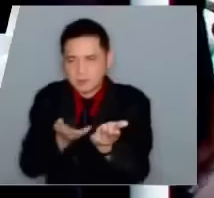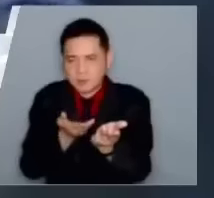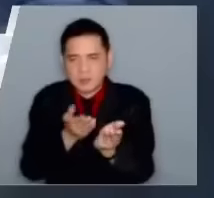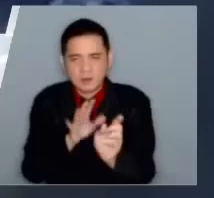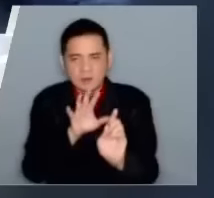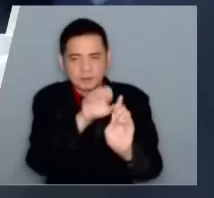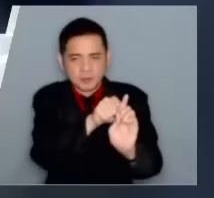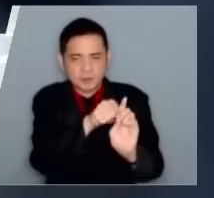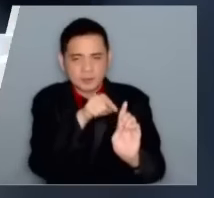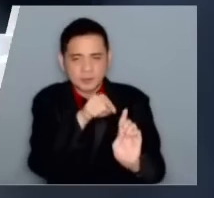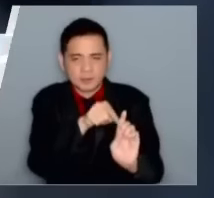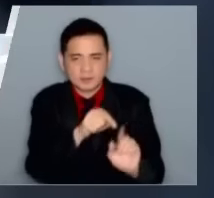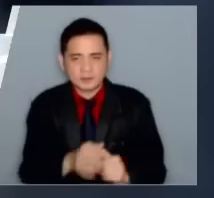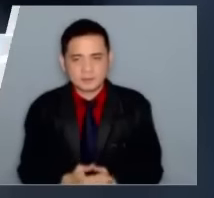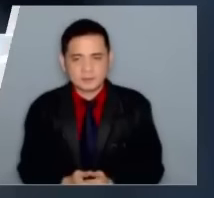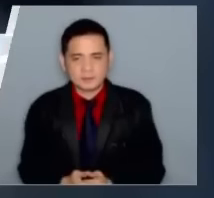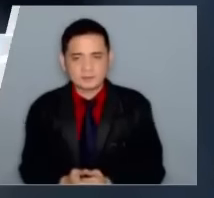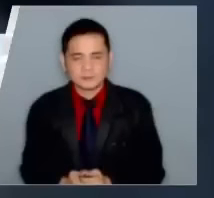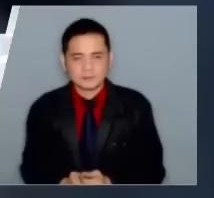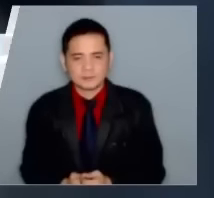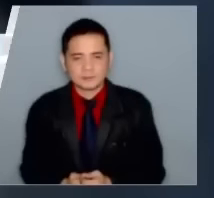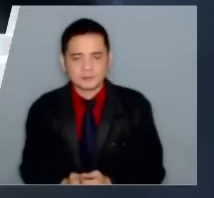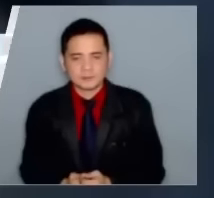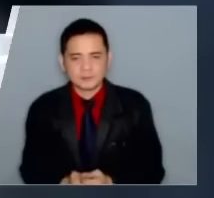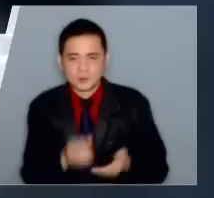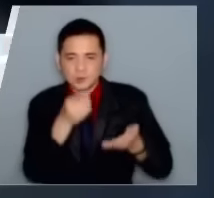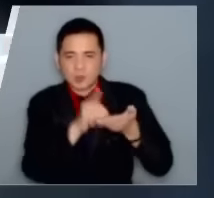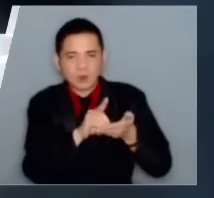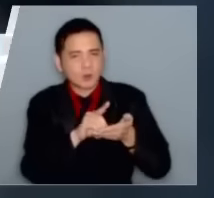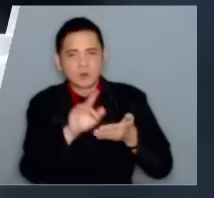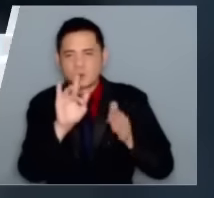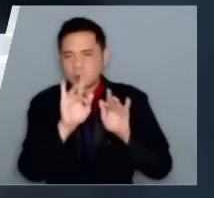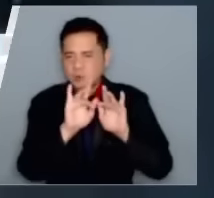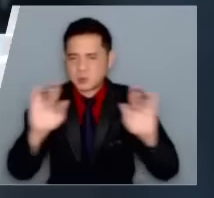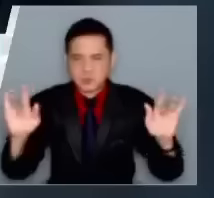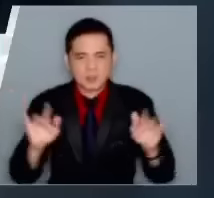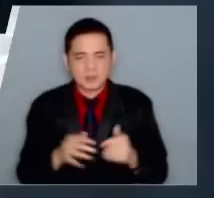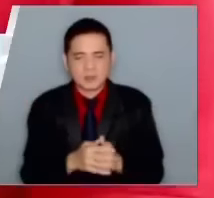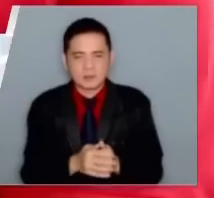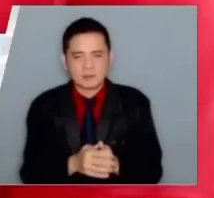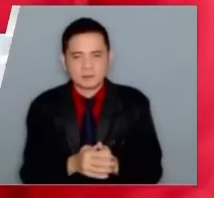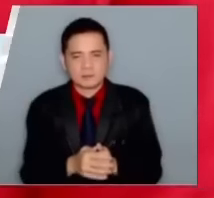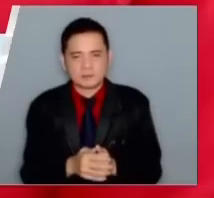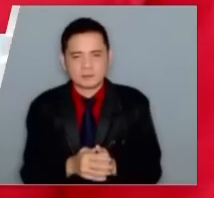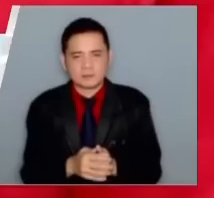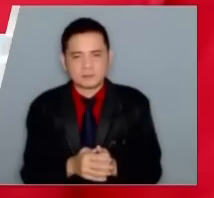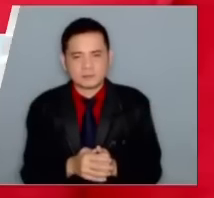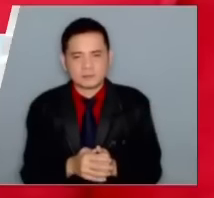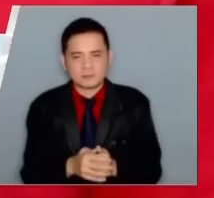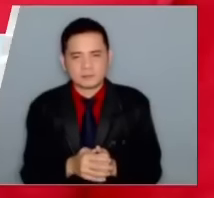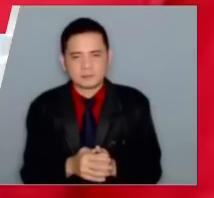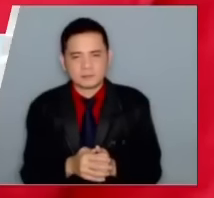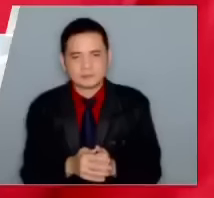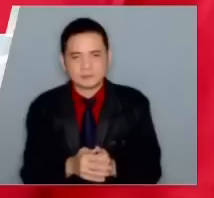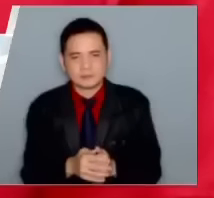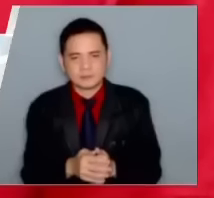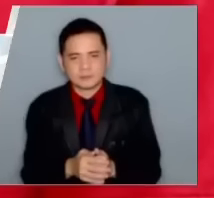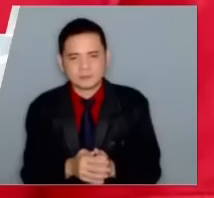Guard. Wala ring mga kaukulang dokumento ang sabing bangka na may karga ring krudo. Gano'ng kadami na ikakargo sa bangka mo?